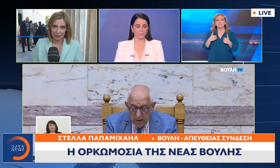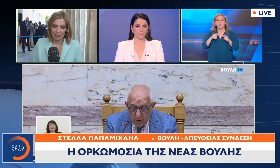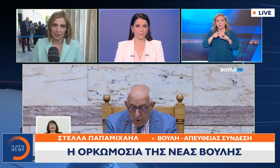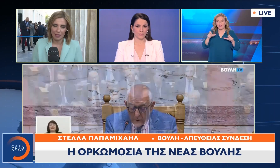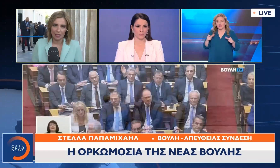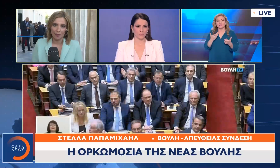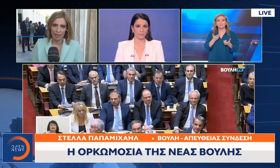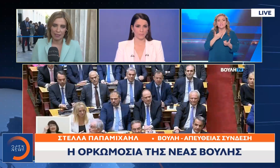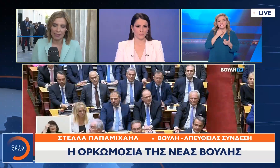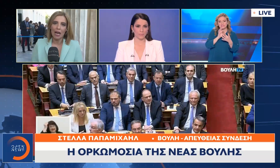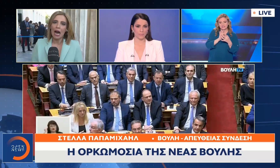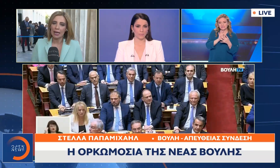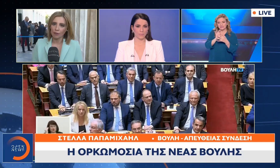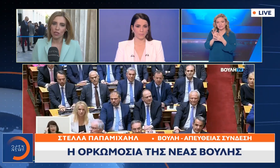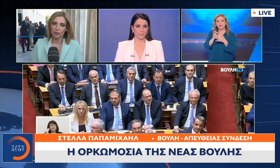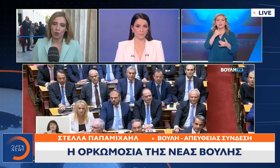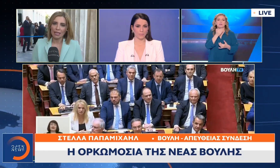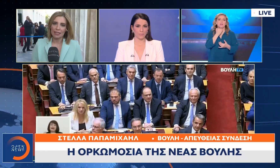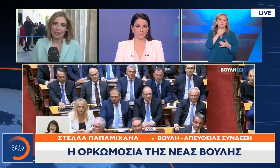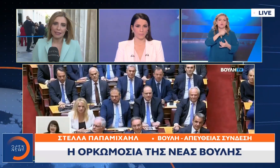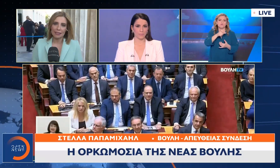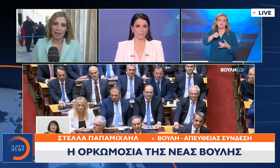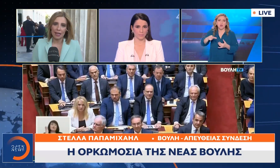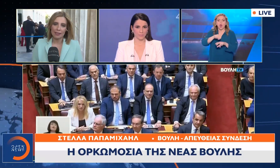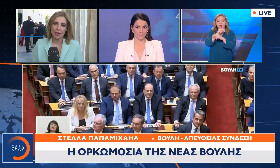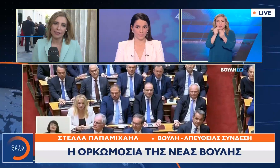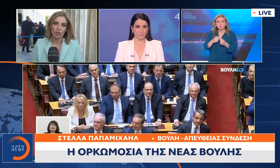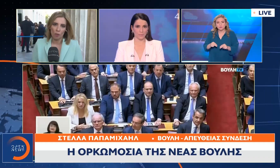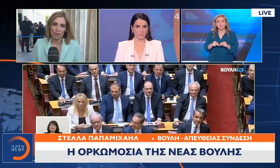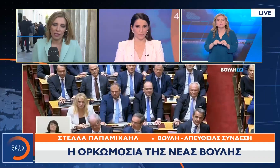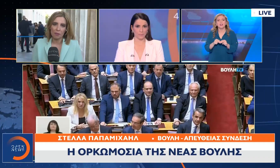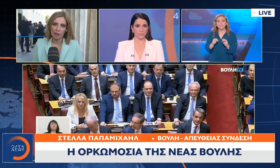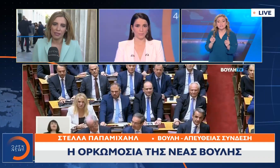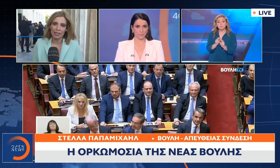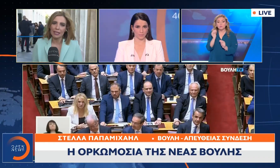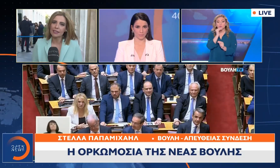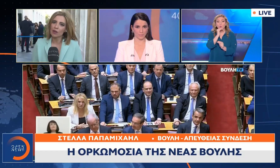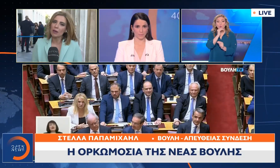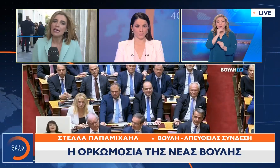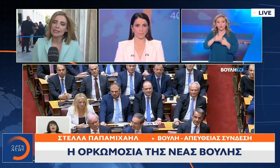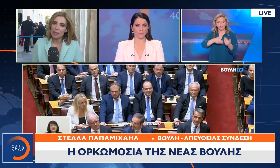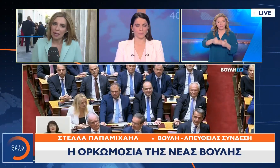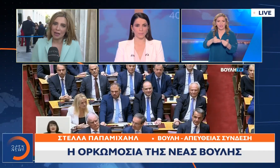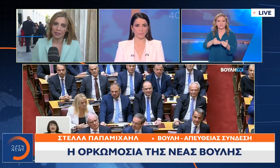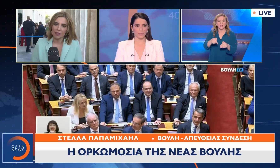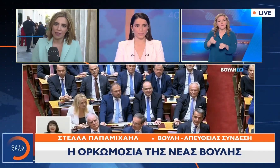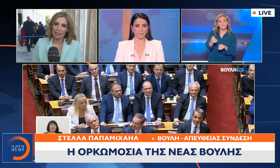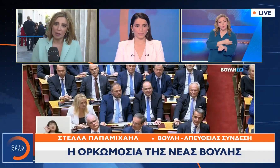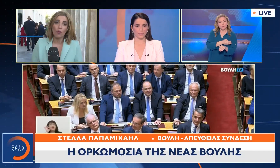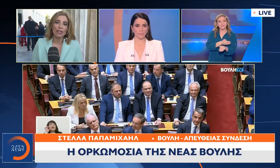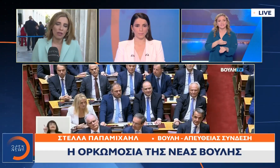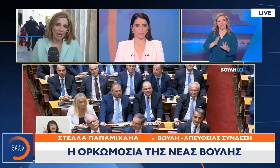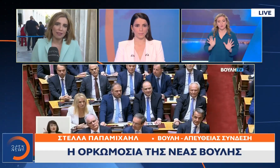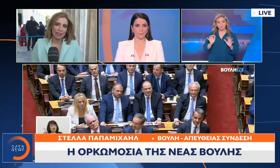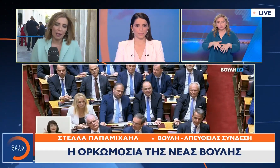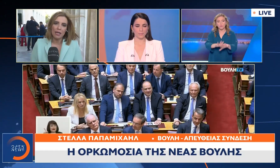να σχηματίσει κυβέρνηση. Ακριβώς γι' αυτό οι εξελίξεις συντόμευσαν, επισπεύστηκαν και έτσι έχουμε σήμερα αυτή τη διαδικασία